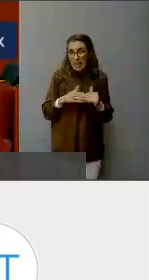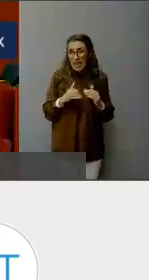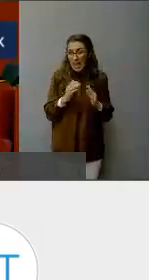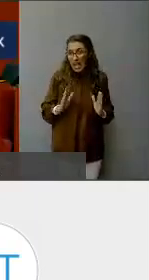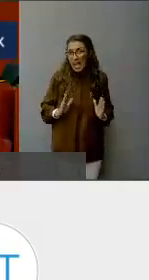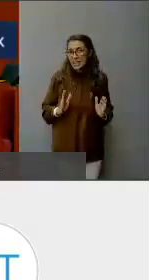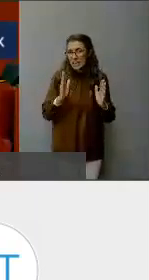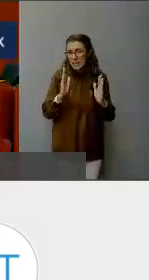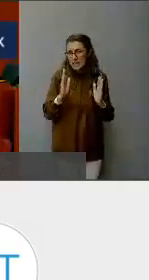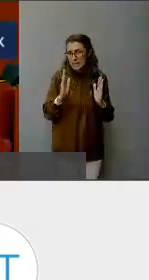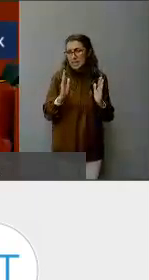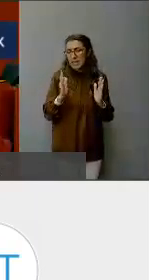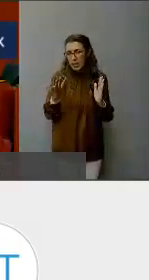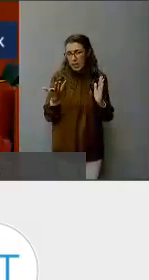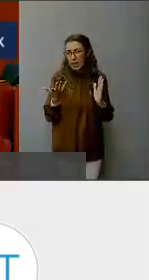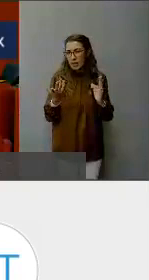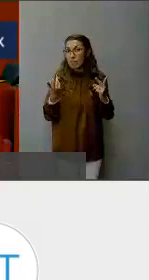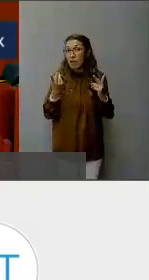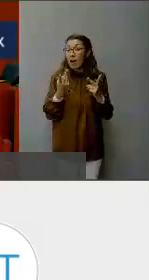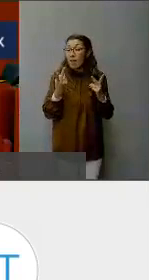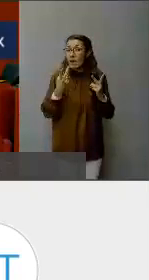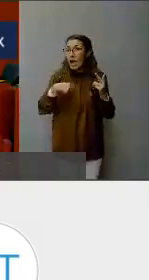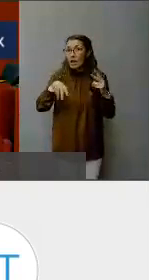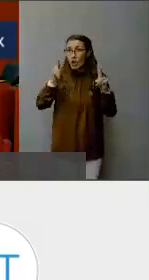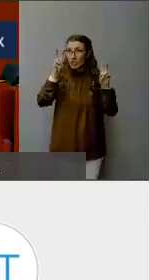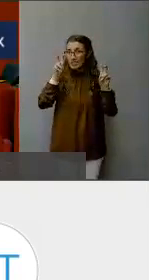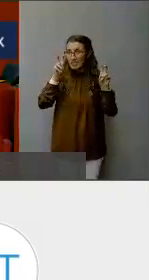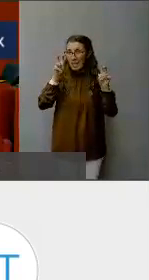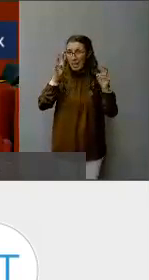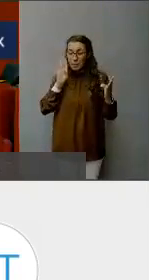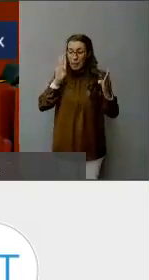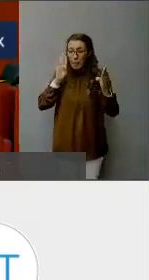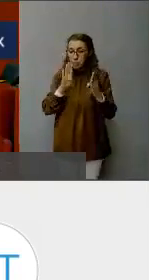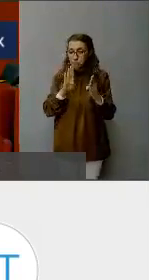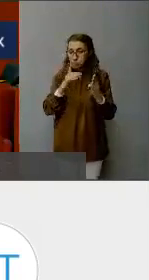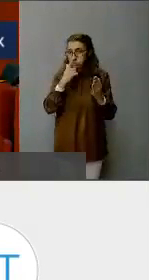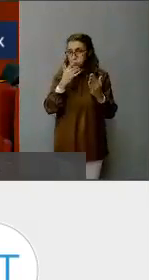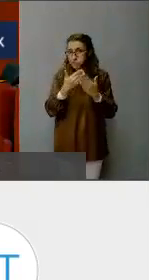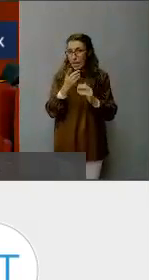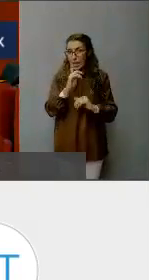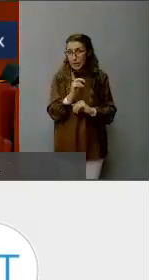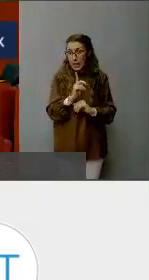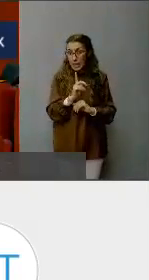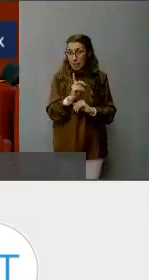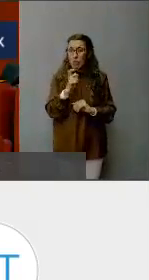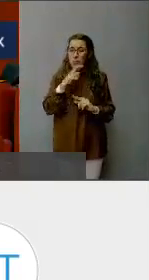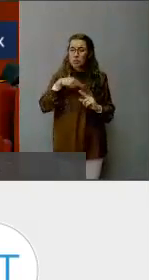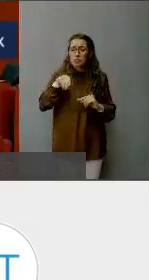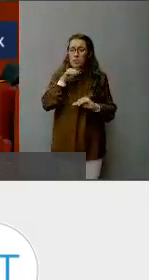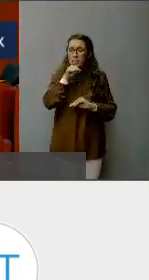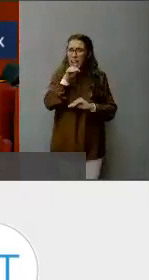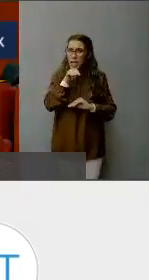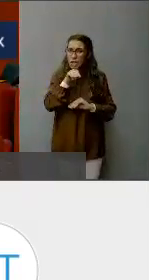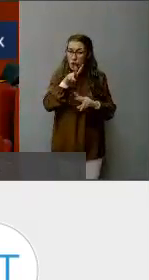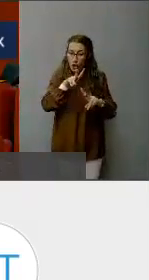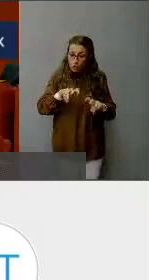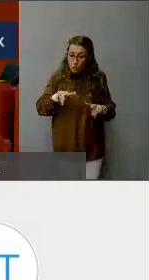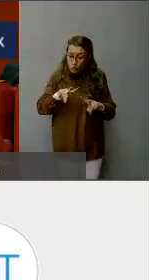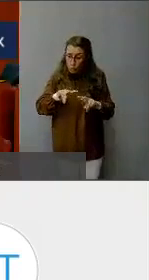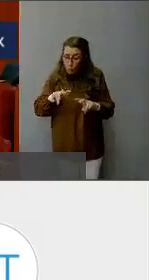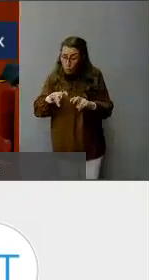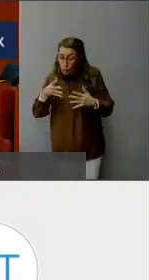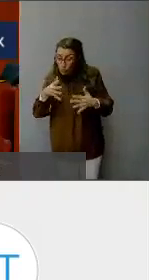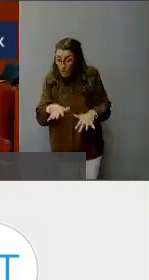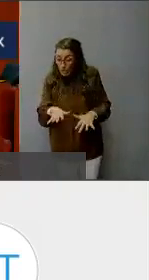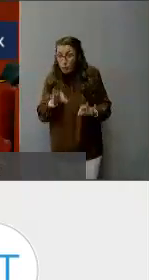del sottoscritto di questo tema chiedendo se era stato fatto da parte dello studio di questi fenomeni con